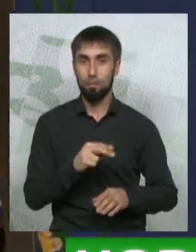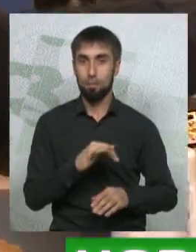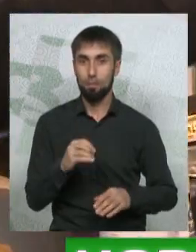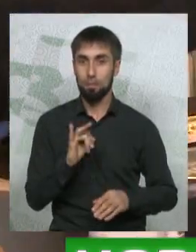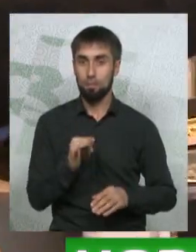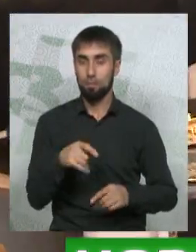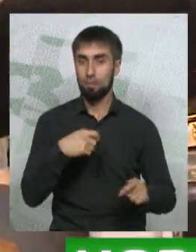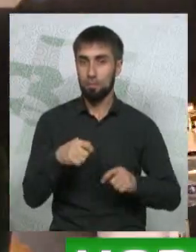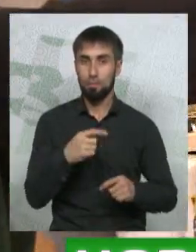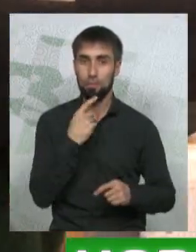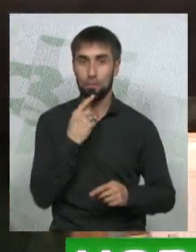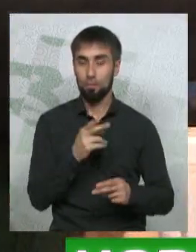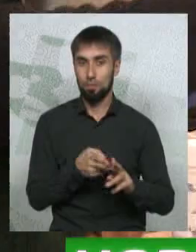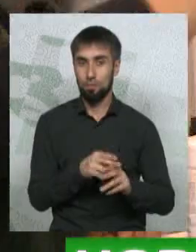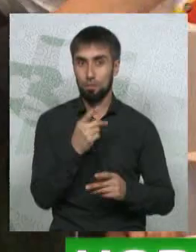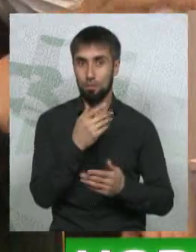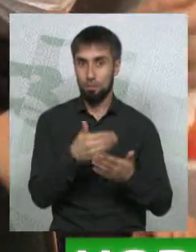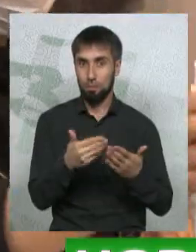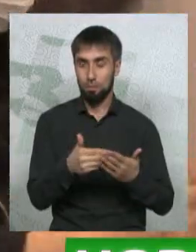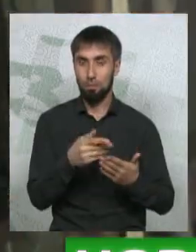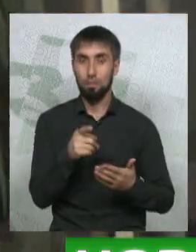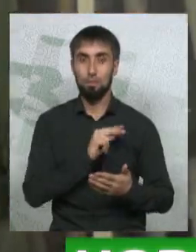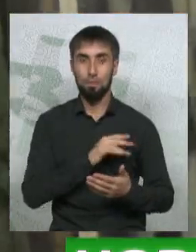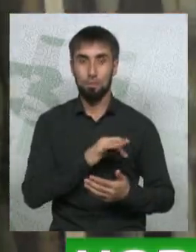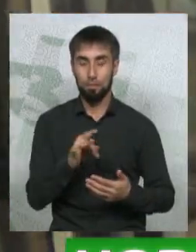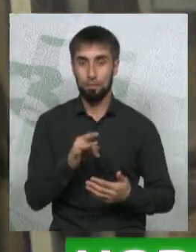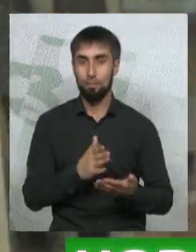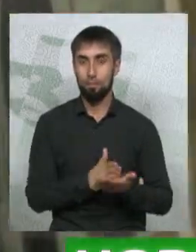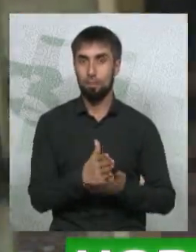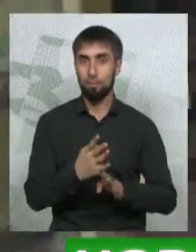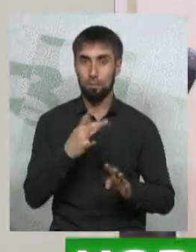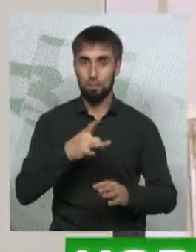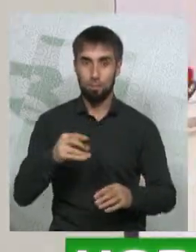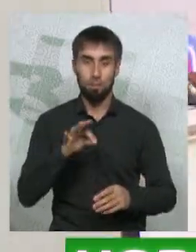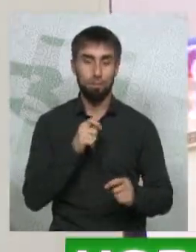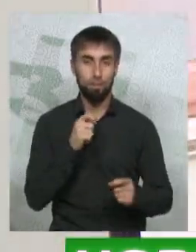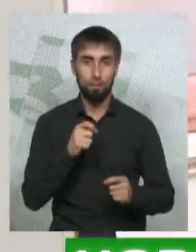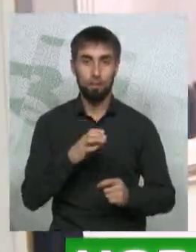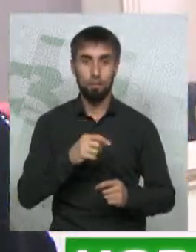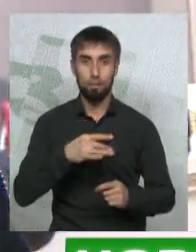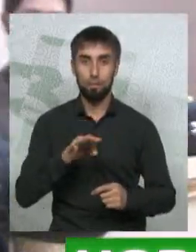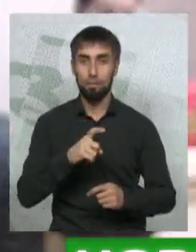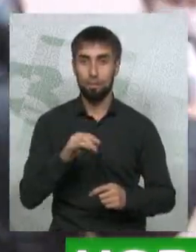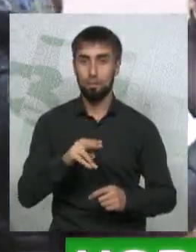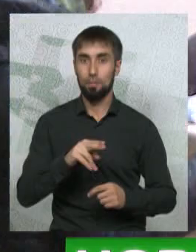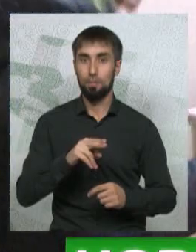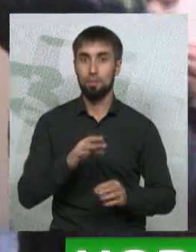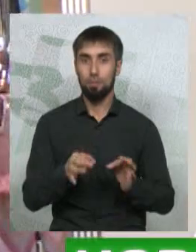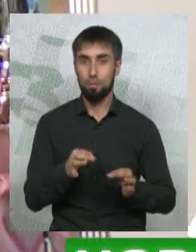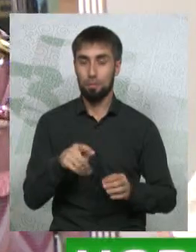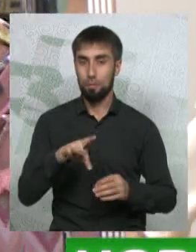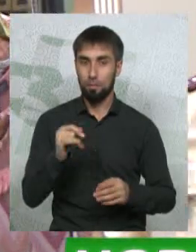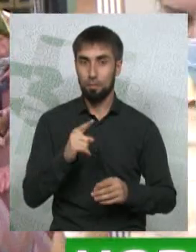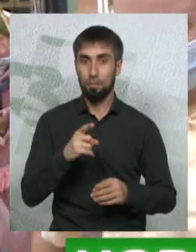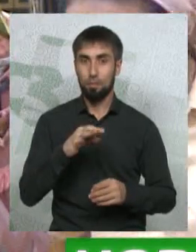вразумить предпринимателей трудно. Сотрудники Роспотребнадзора выехали на очередной рейд по соблюдению санитарно-эпидемиологических норм. В этот